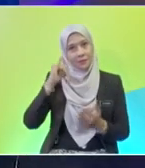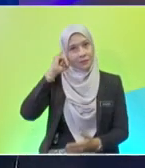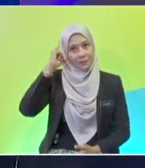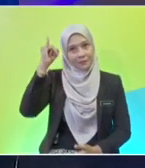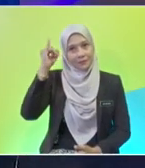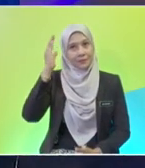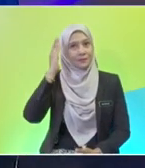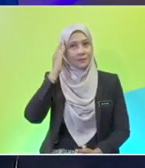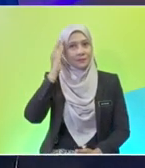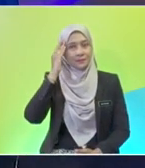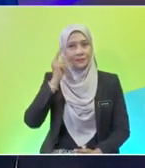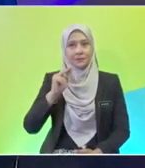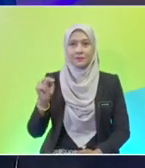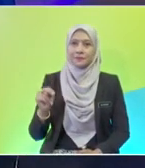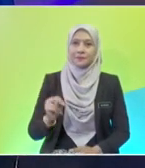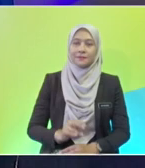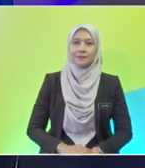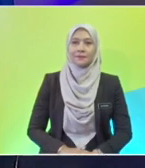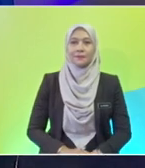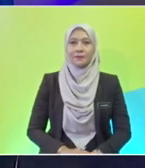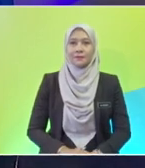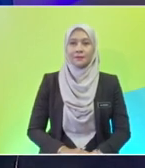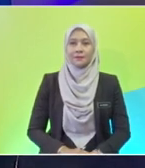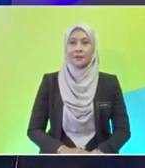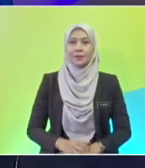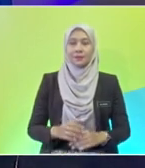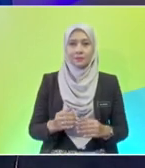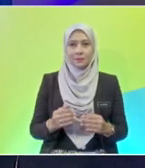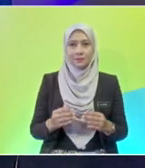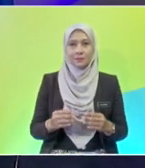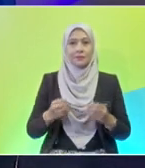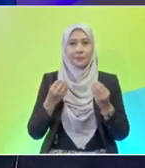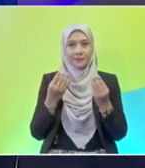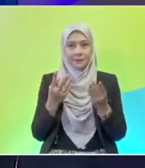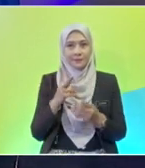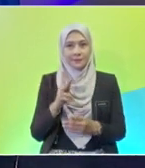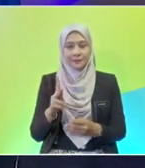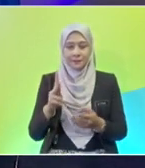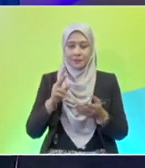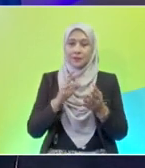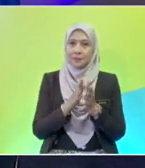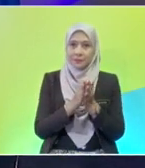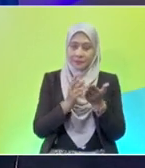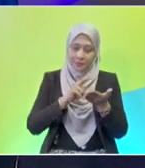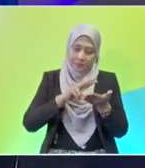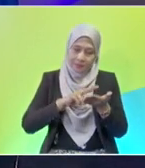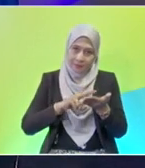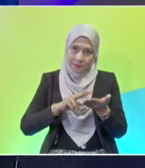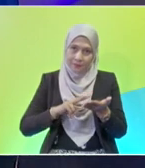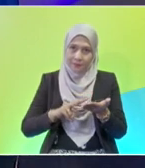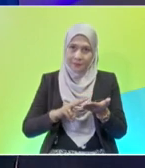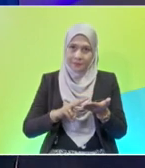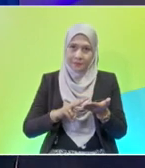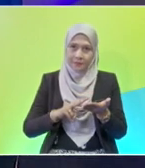lebih baik membaca dan membuat alasan kenapa pilihan jawaban yang lain contoh KAK sini